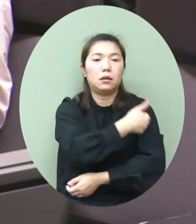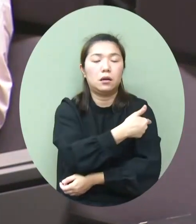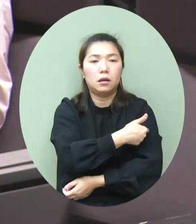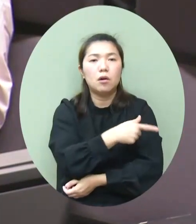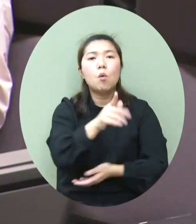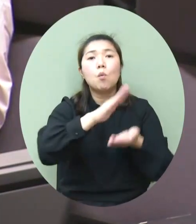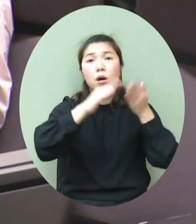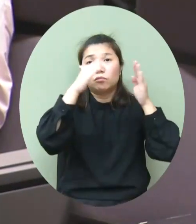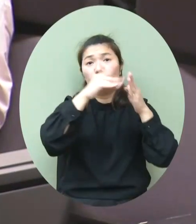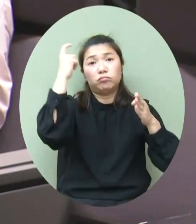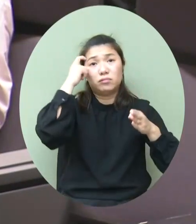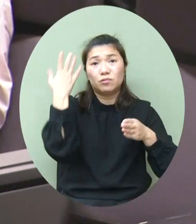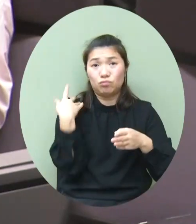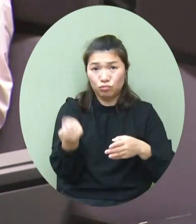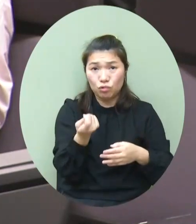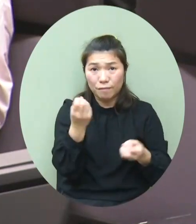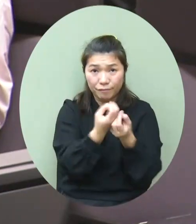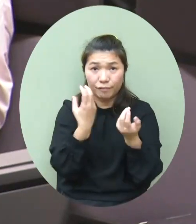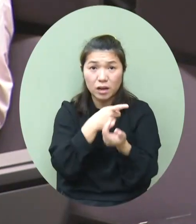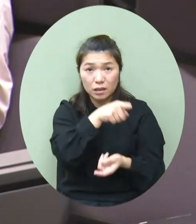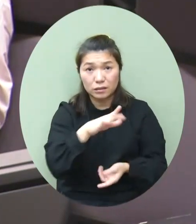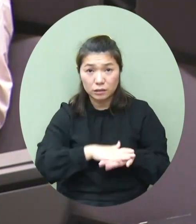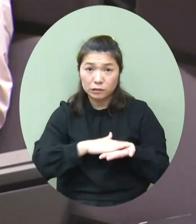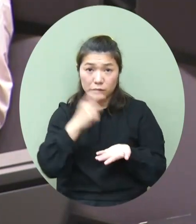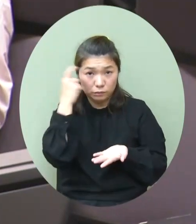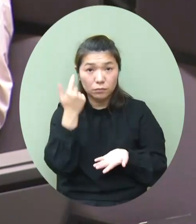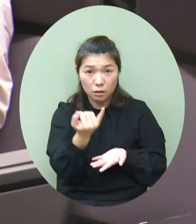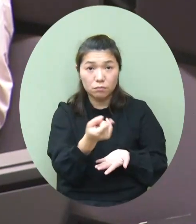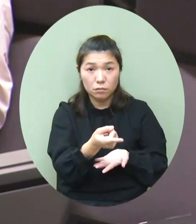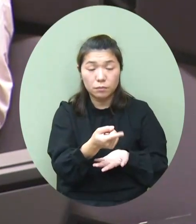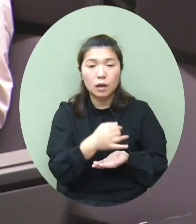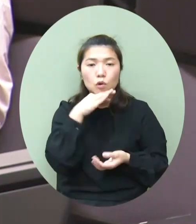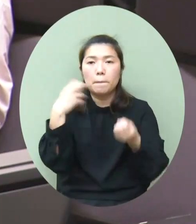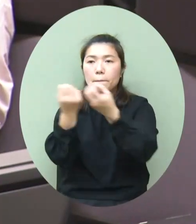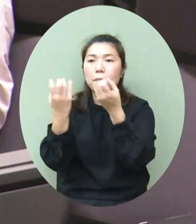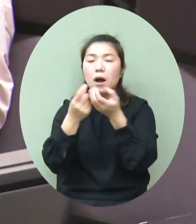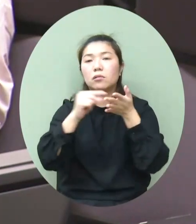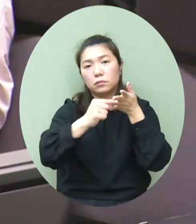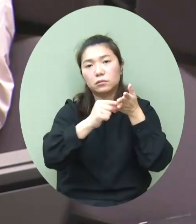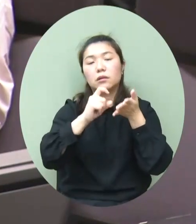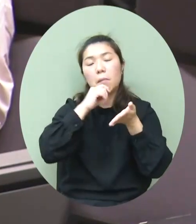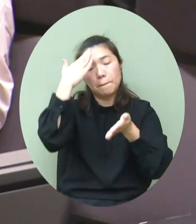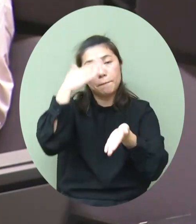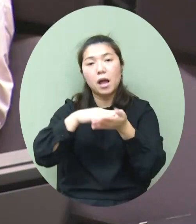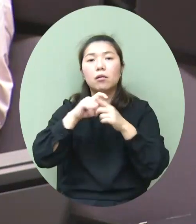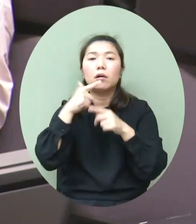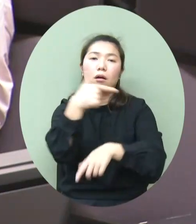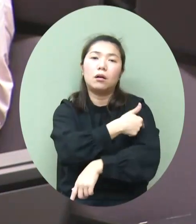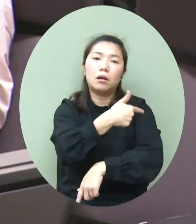的原因呢，就拒绝到访打针的安排。你知道这个情况吗？如果正在有爆